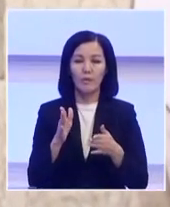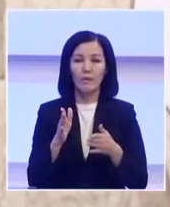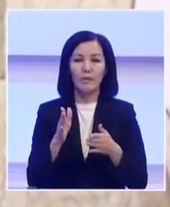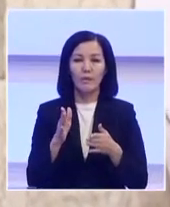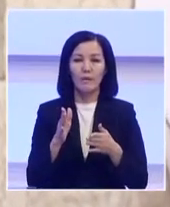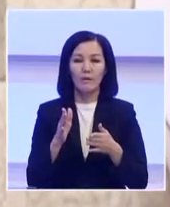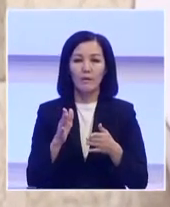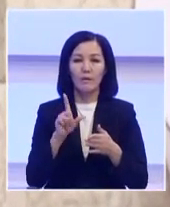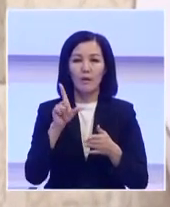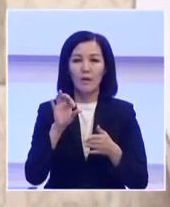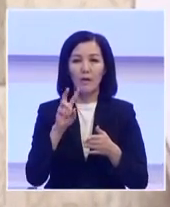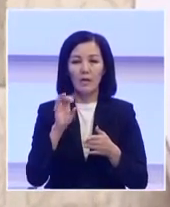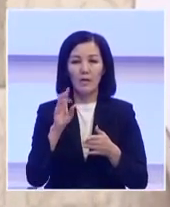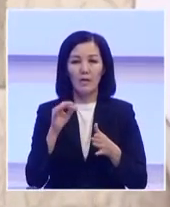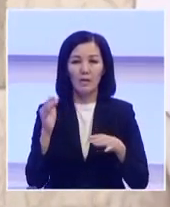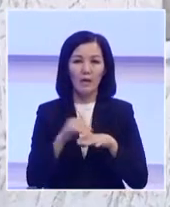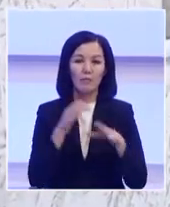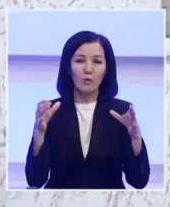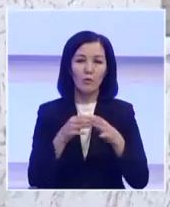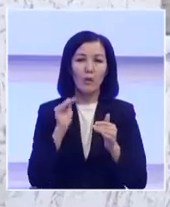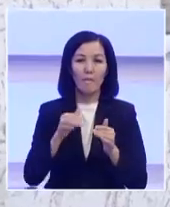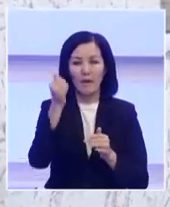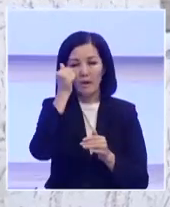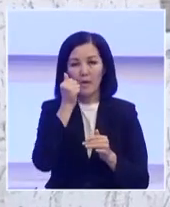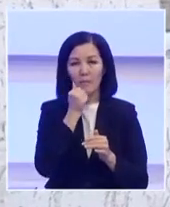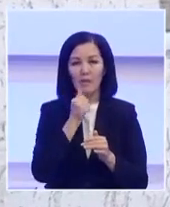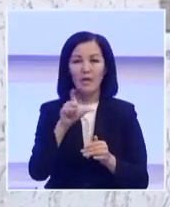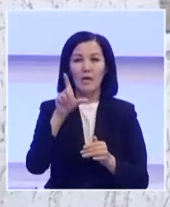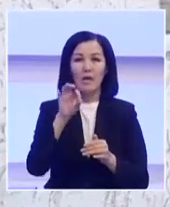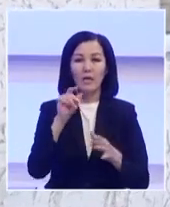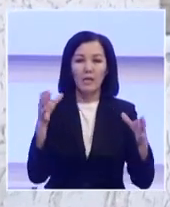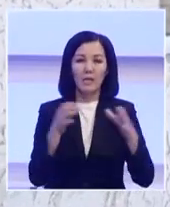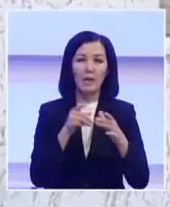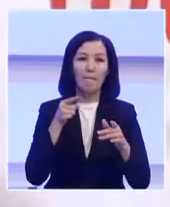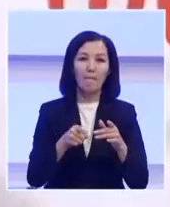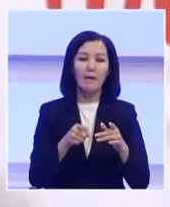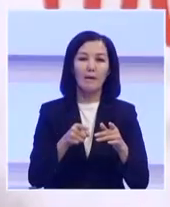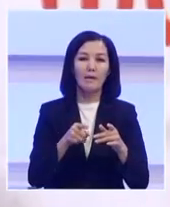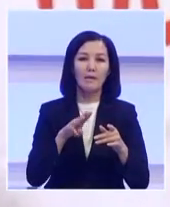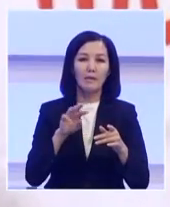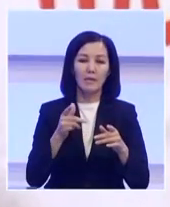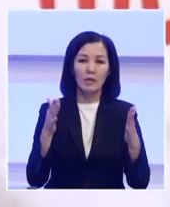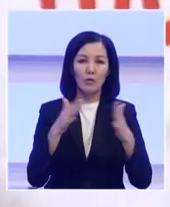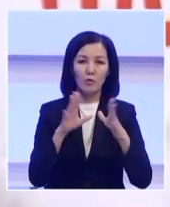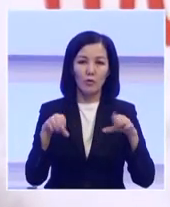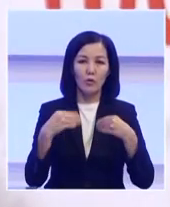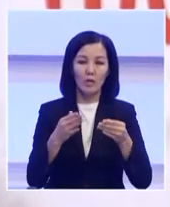жаңа Харекет қайырымдылық қорына мұнда бір рахмет. Бұл Харекет қорының 1000 теңгеге баспана бағдарламасы арқылы беріліп